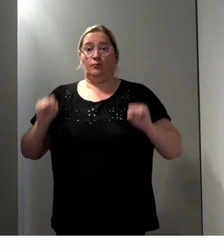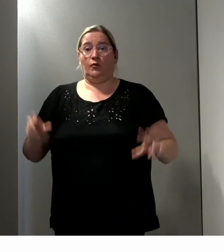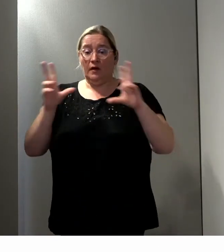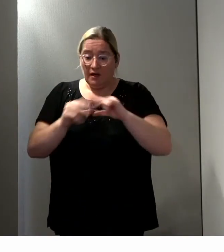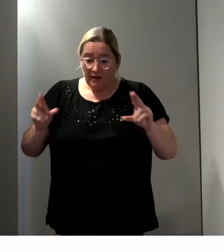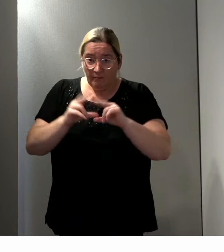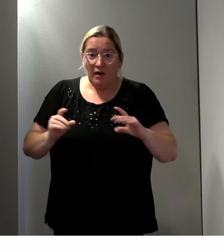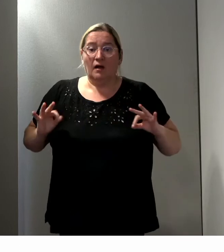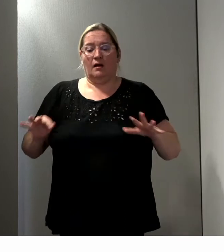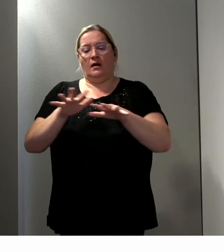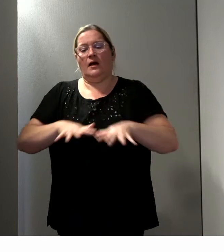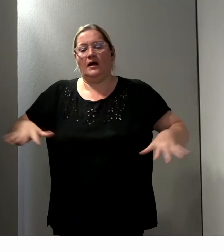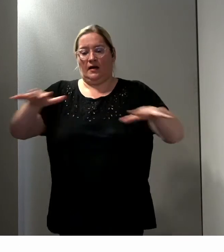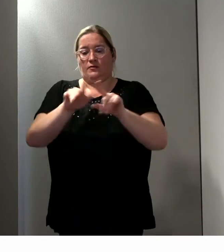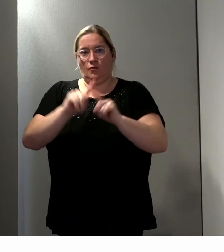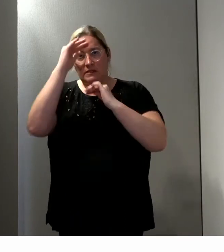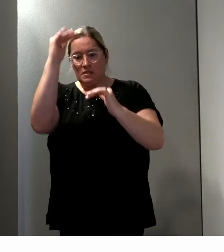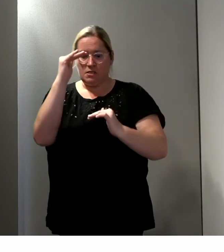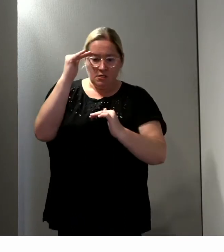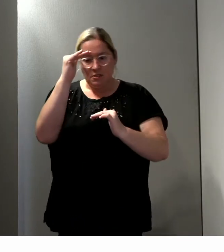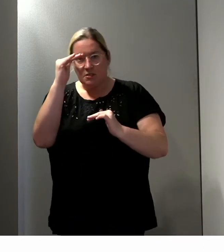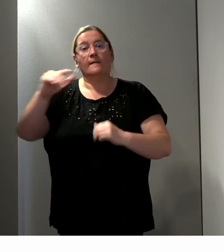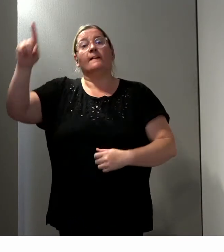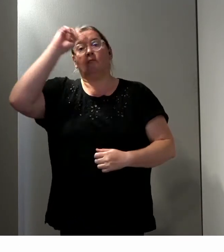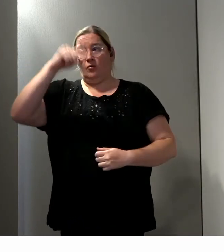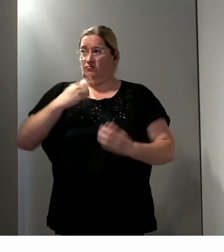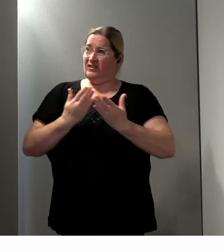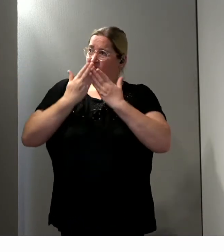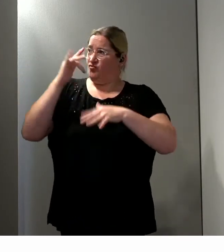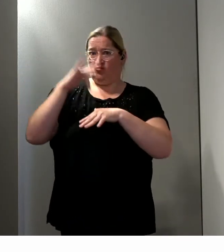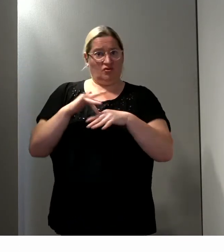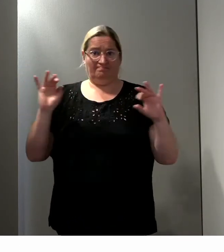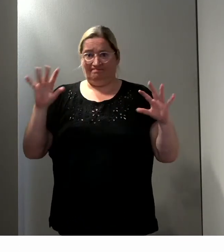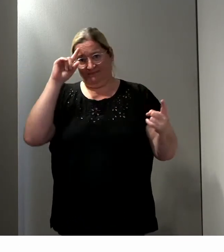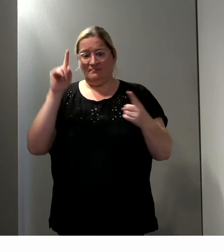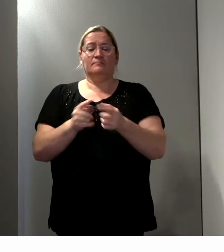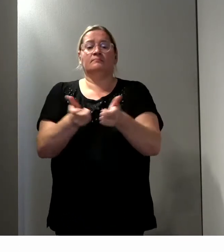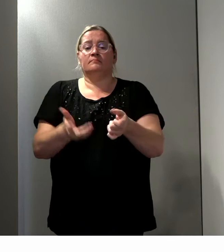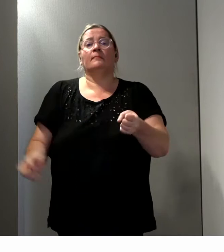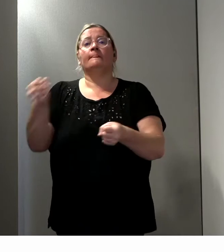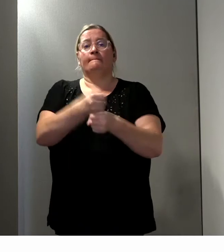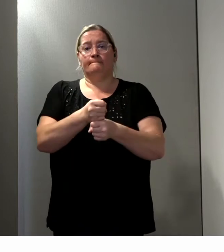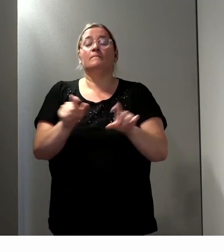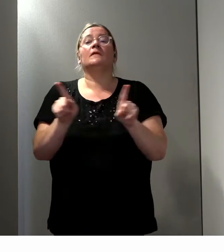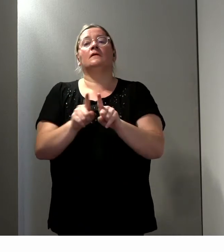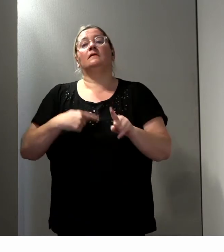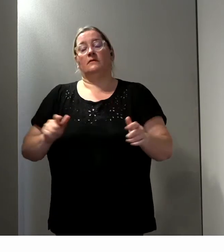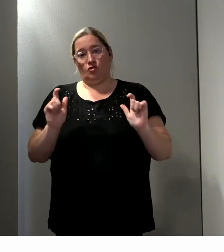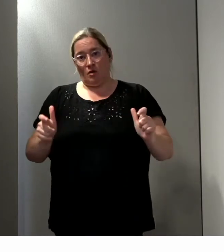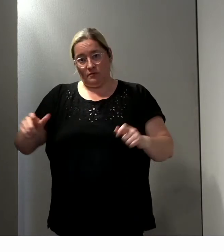mindset d'entrepreneur, parce que j'ai pas forcément eu des études à ce niveau-là. Après, j'ai eu la